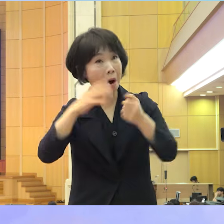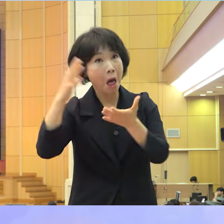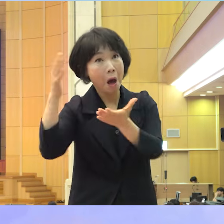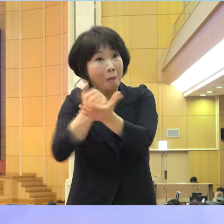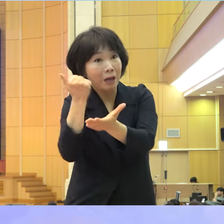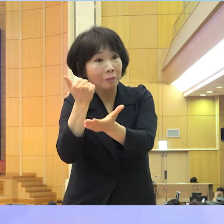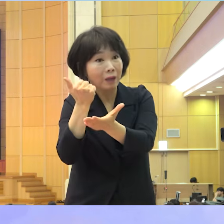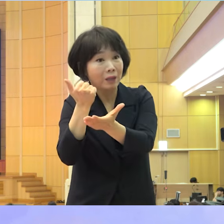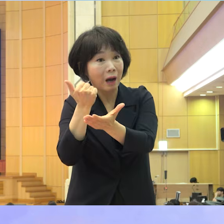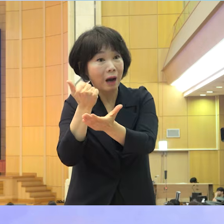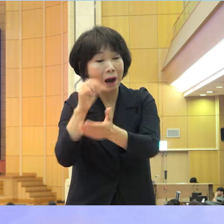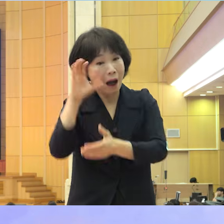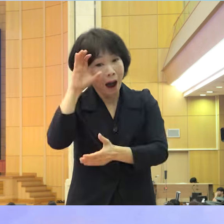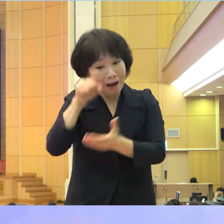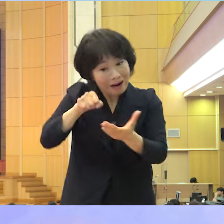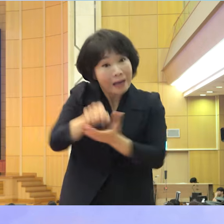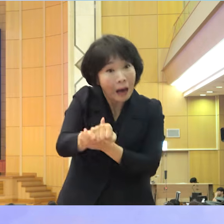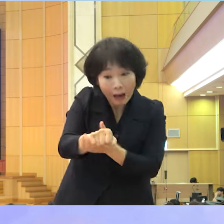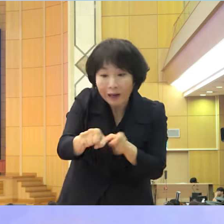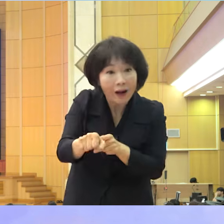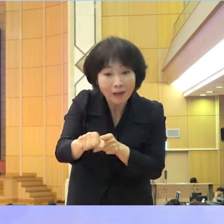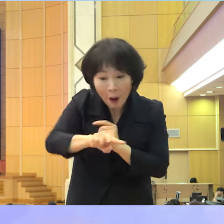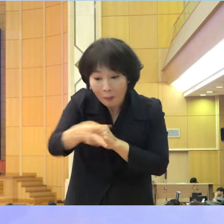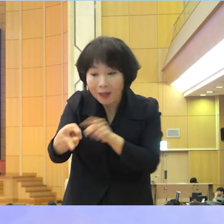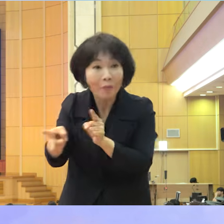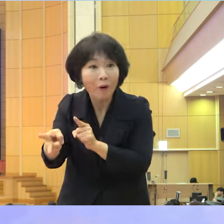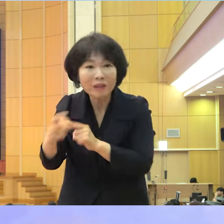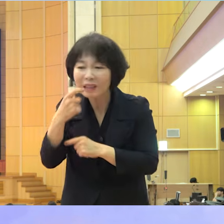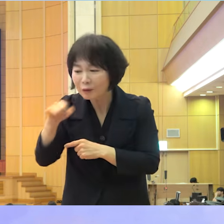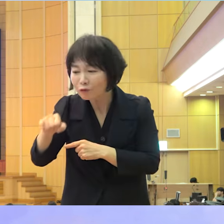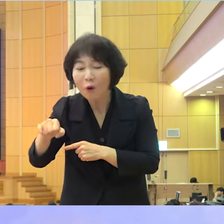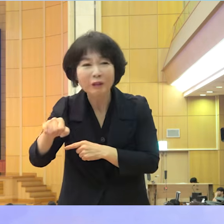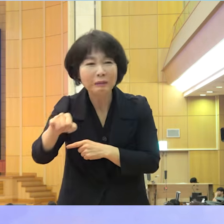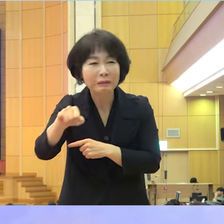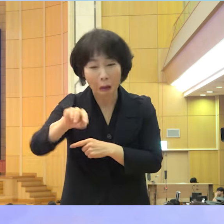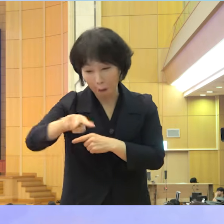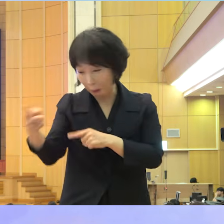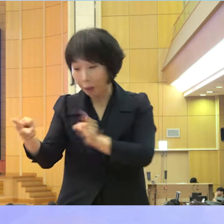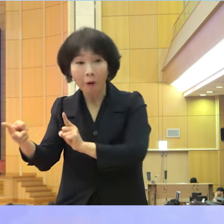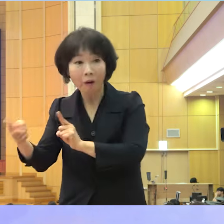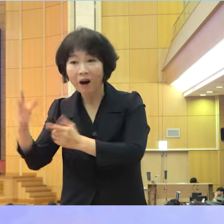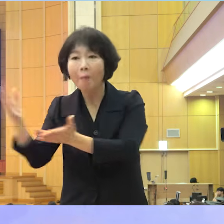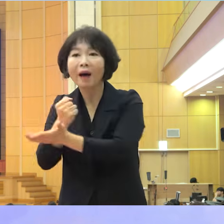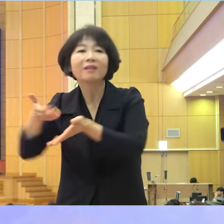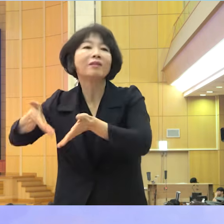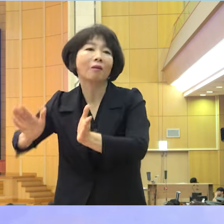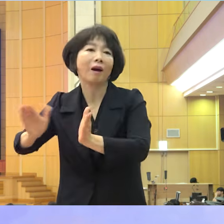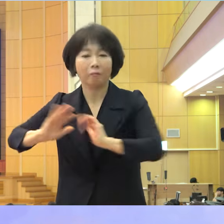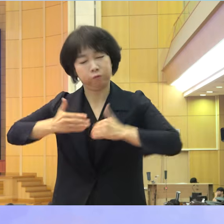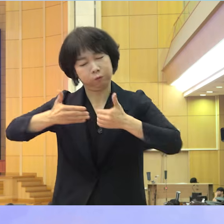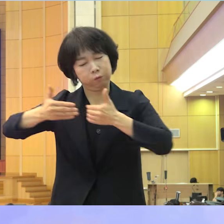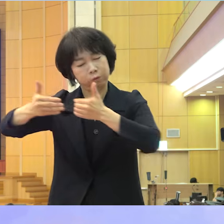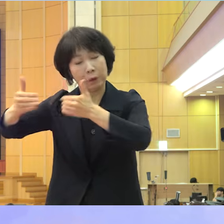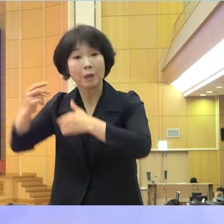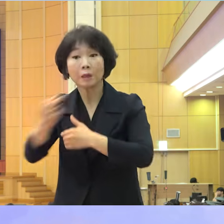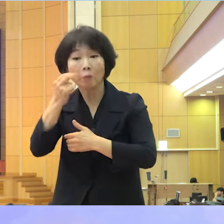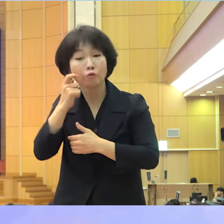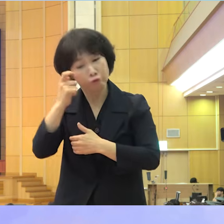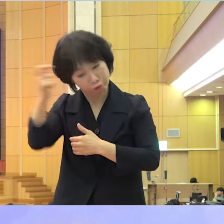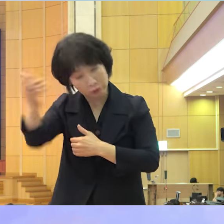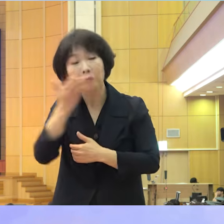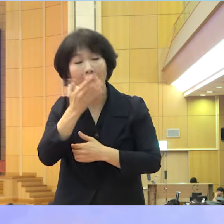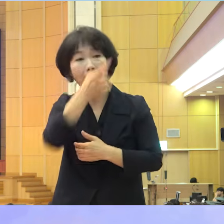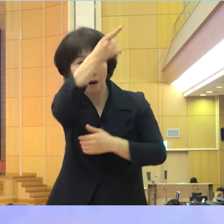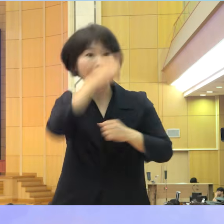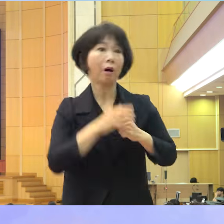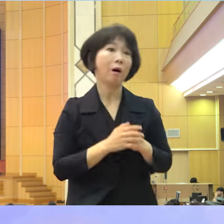파리가 알을 낳으면 알이 구더기 되고, 구더기가 번데기 돼서 또 파리로 태어나서 이렇게 계속 생명을